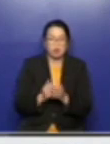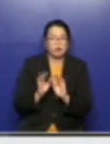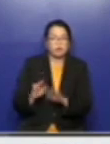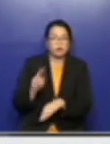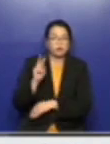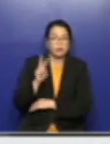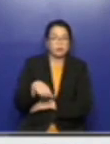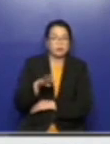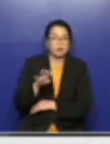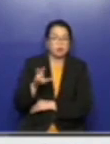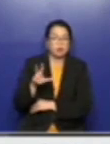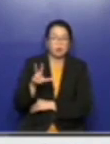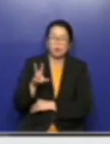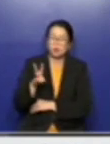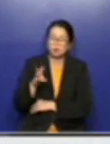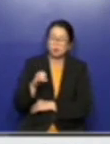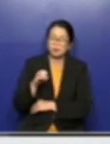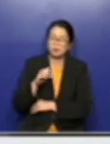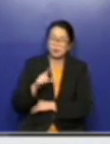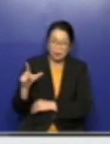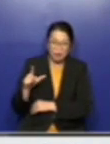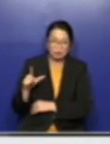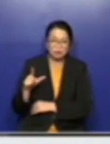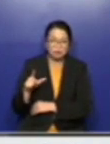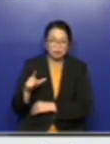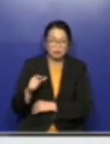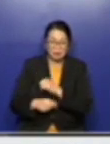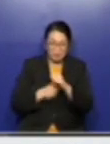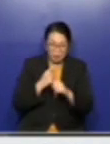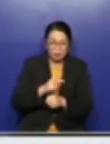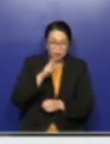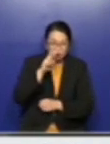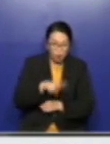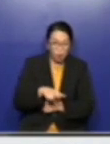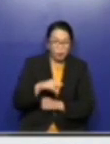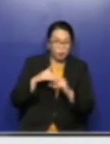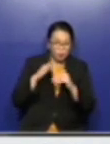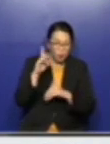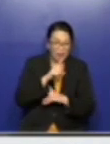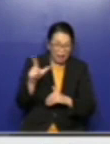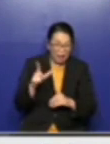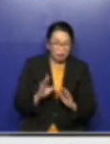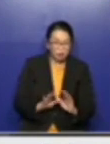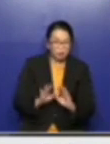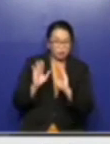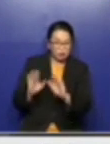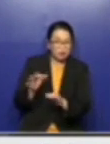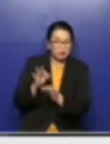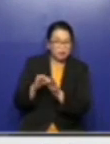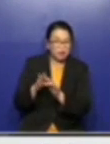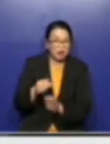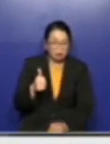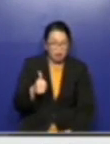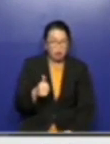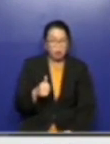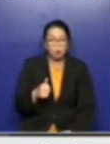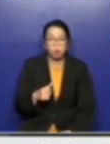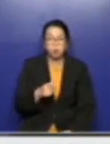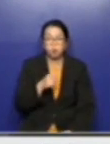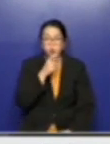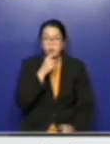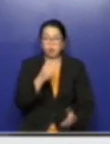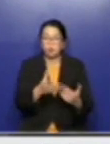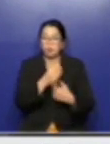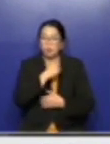2,460 ล้านบาทแม่เจ้าเนี่ยเพราะมันไม่ใ